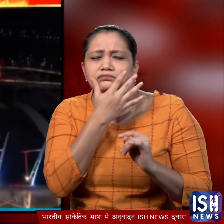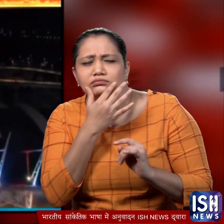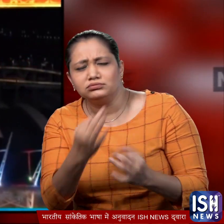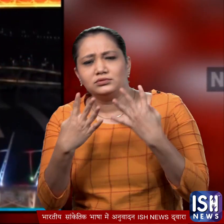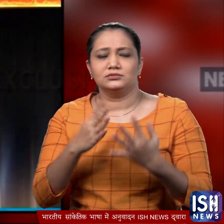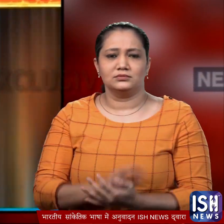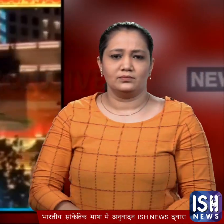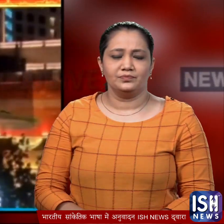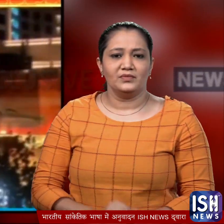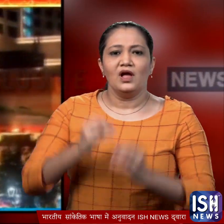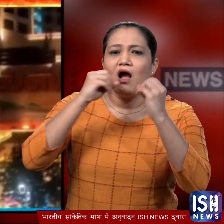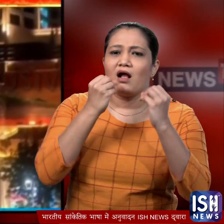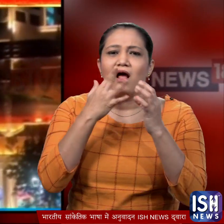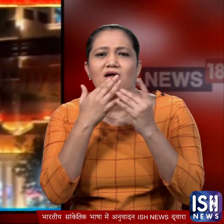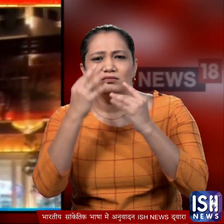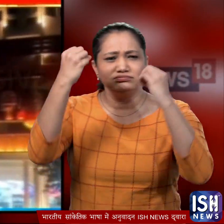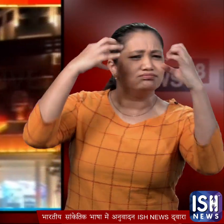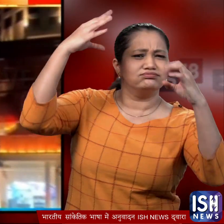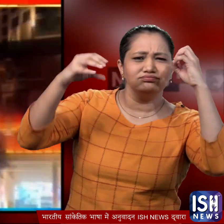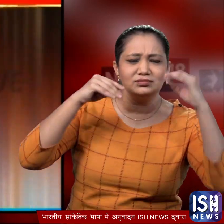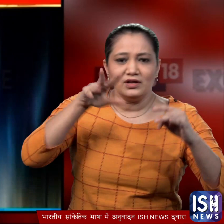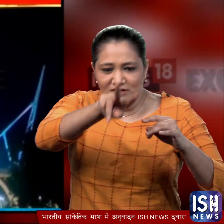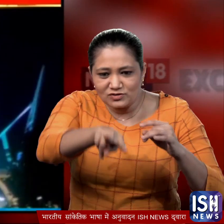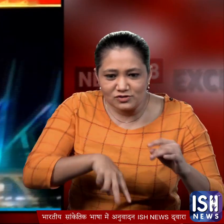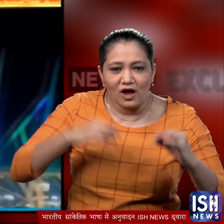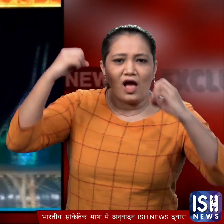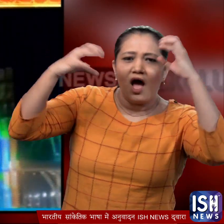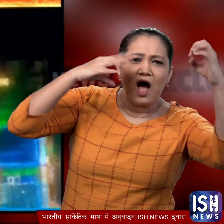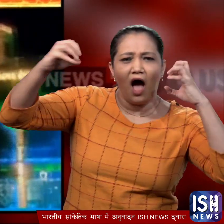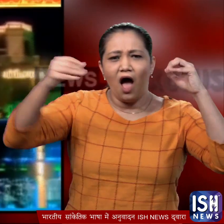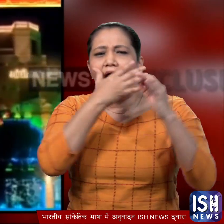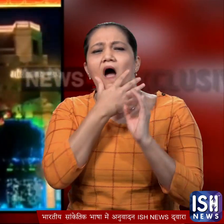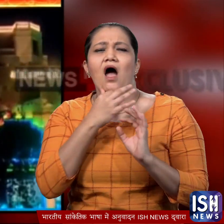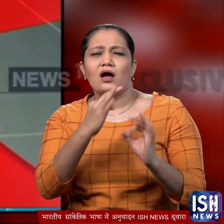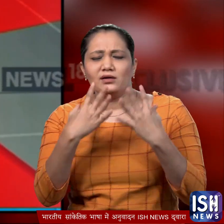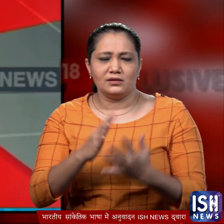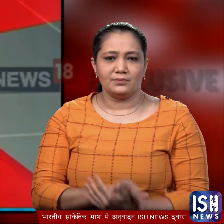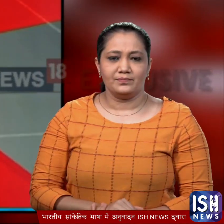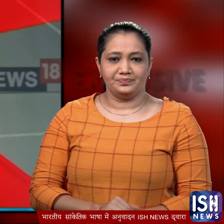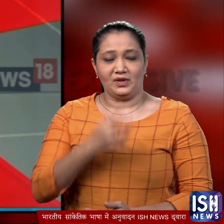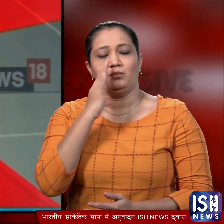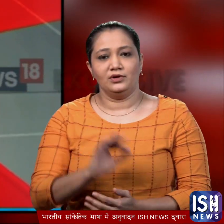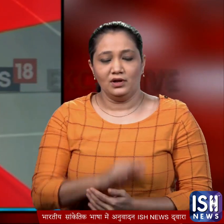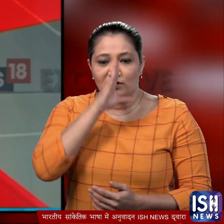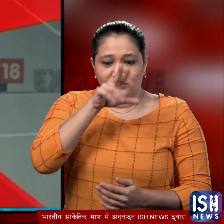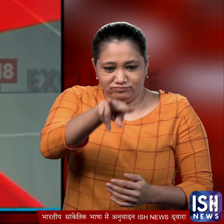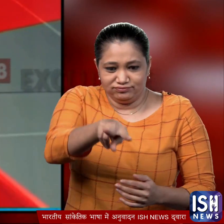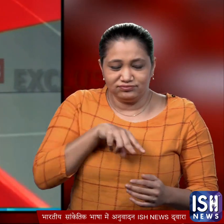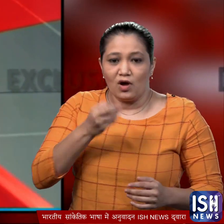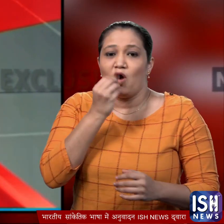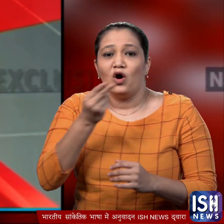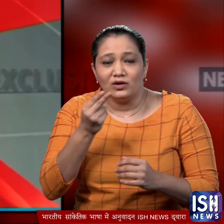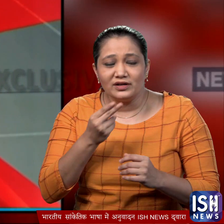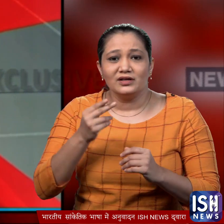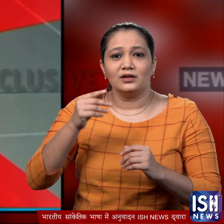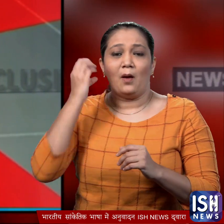में 4 चांद लग जाते हैं। रंग बिरंगी रोशनी रेलवे ट्रैक पर बने इस होटल को और खास बना देती है। सौभाग्य की बात है कि रेलवे ट्रैक के ऊपर